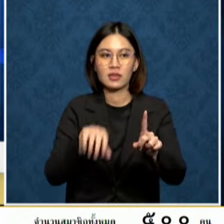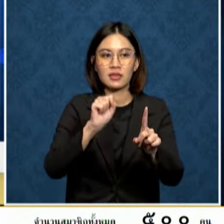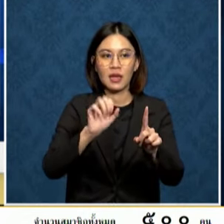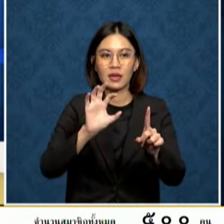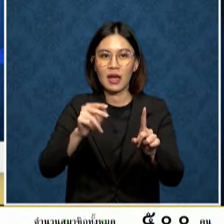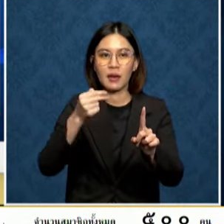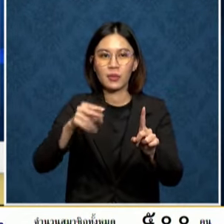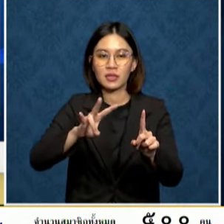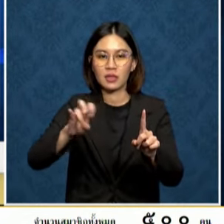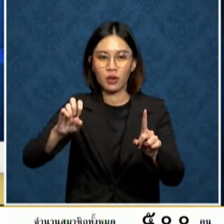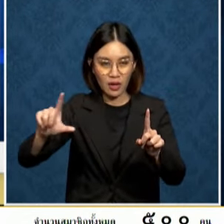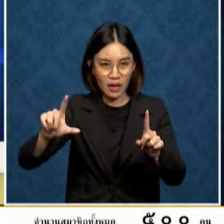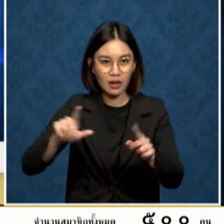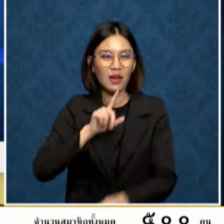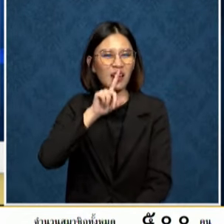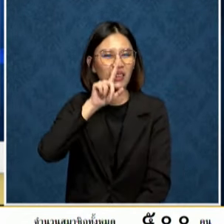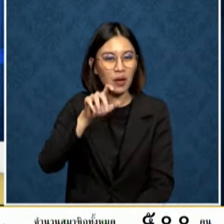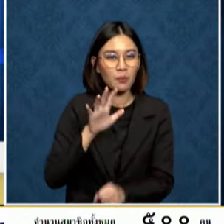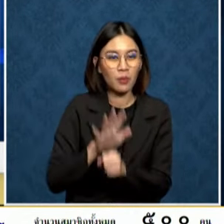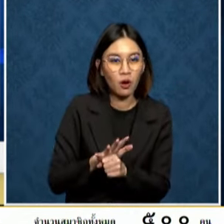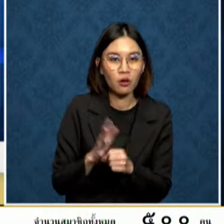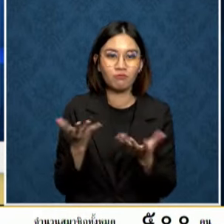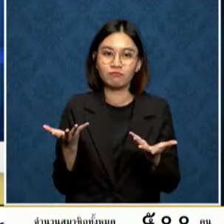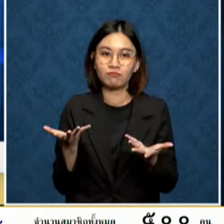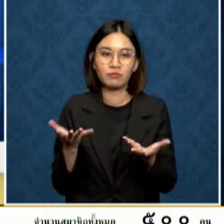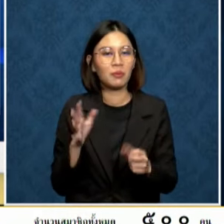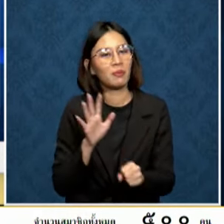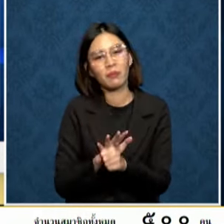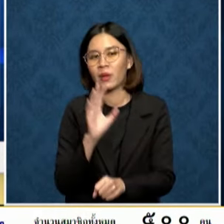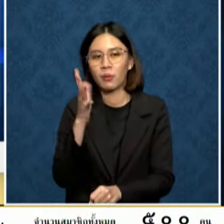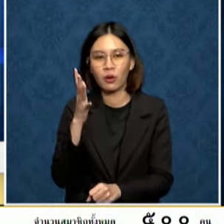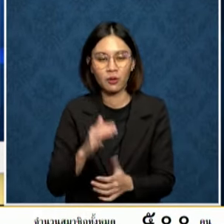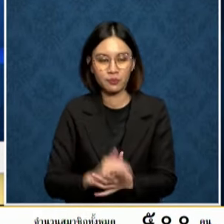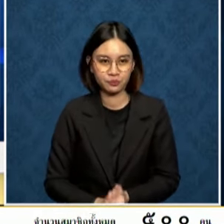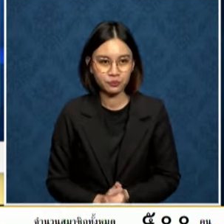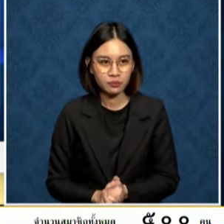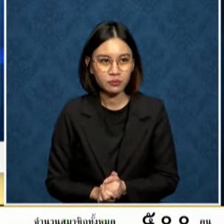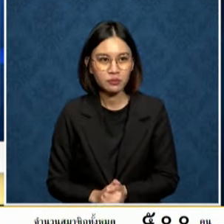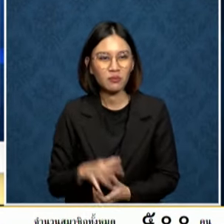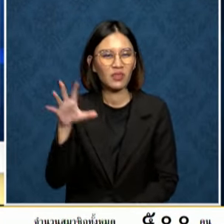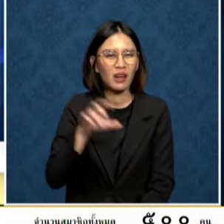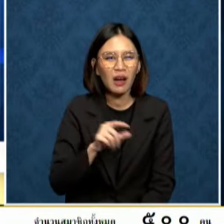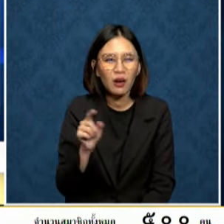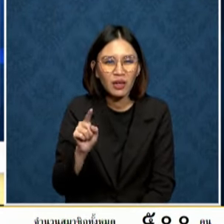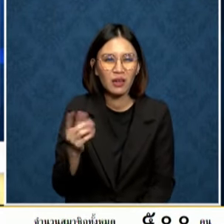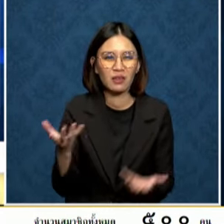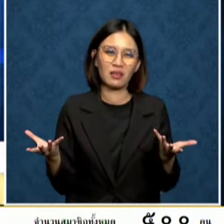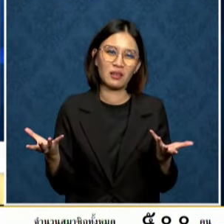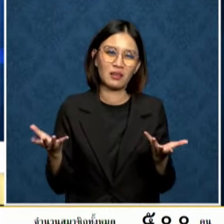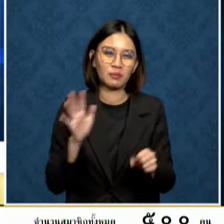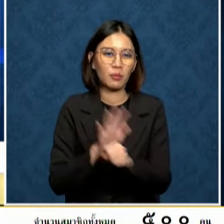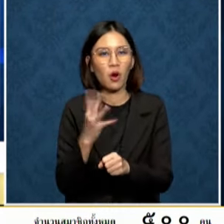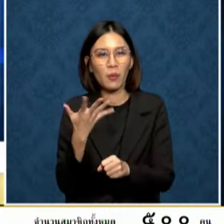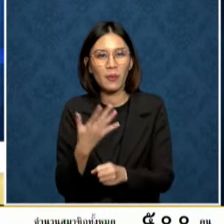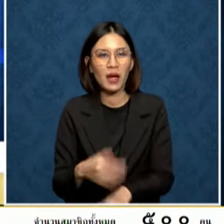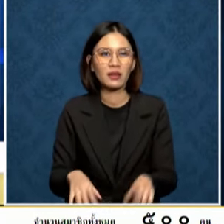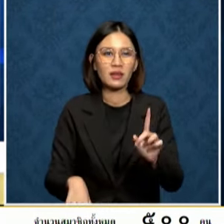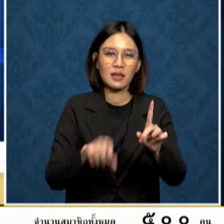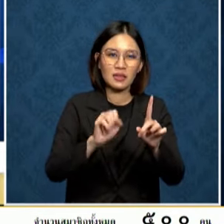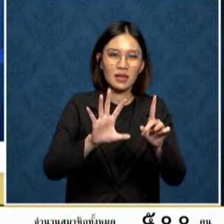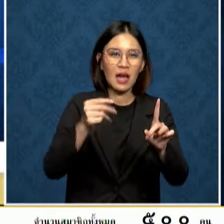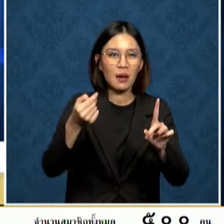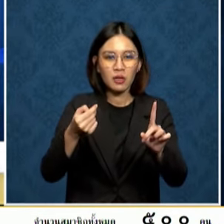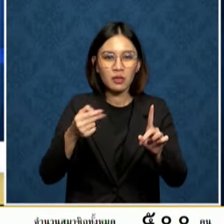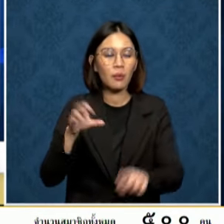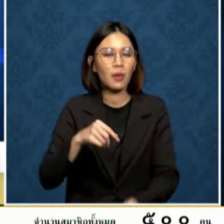700 ลานบาท ถามวาพอมั้ย ไม่พอ แล้วจะเอาที่ไหนแลวปุอาดัไม่พออ่ 152,000 บาท